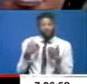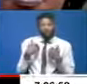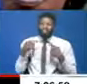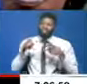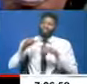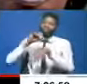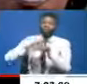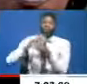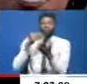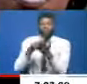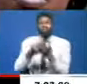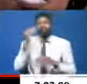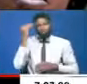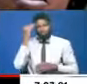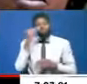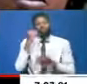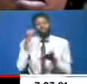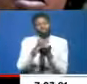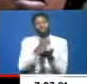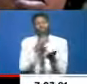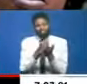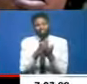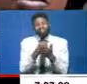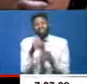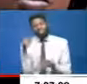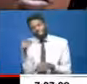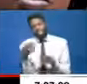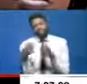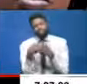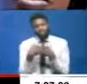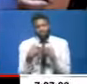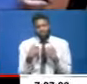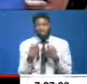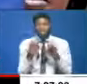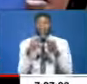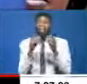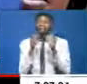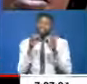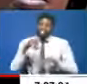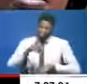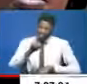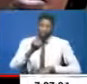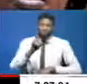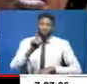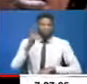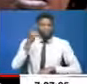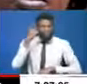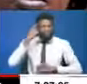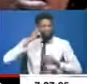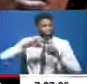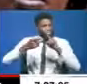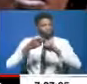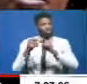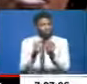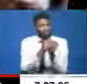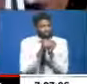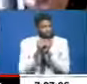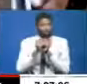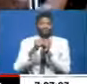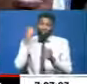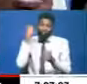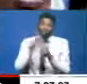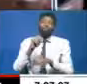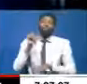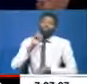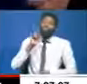wakiweka vitu yao pamoja na wakiamua kufanyia hii dara hii kazi ili nyinyi mpate mshahara kesho na nyinyi